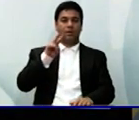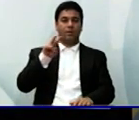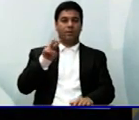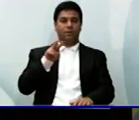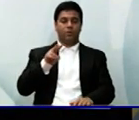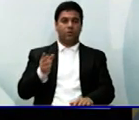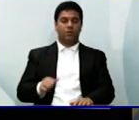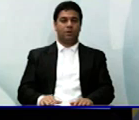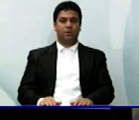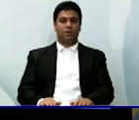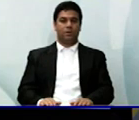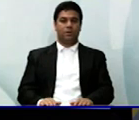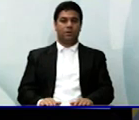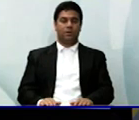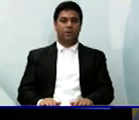Ливерпульская.